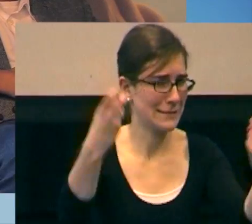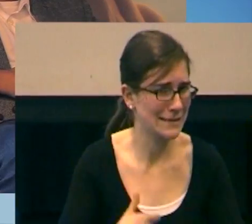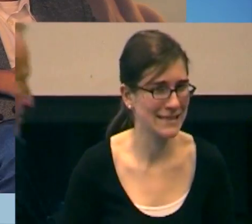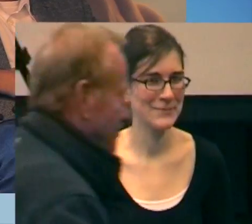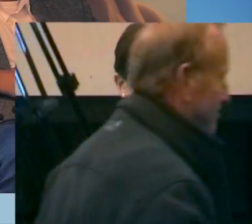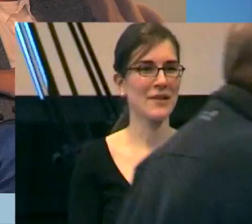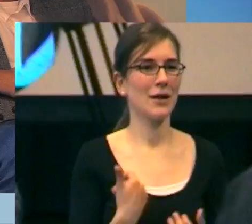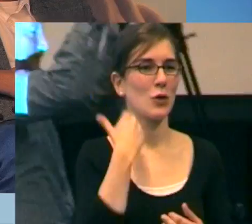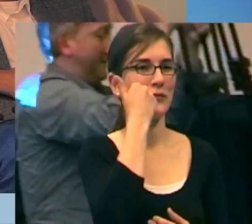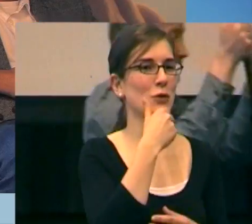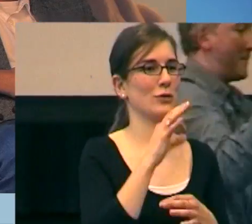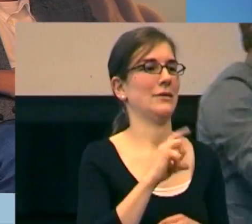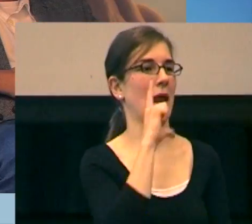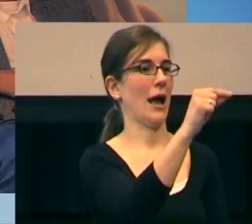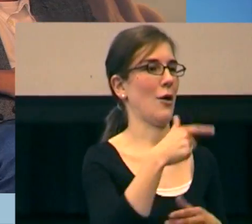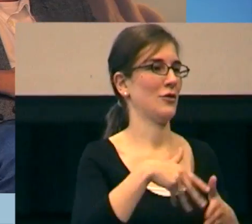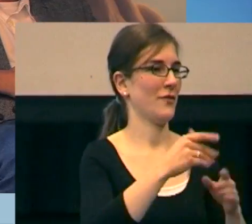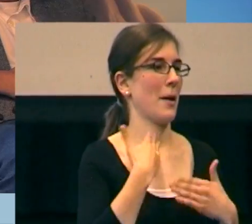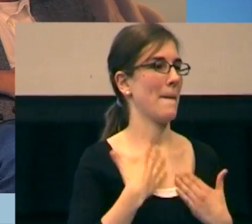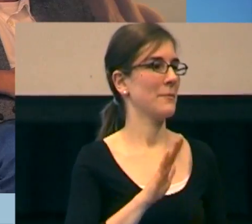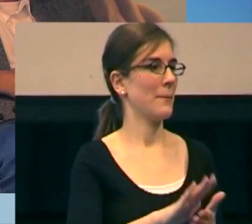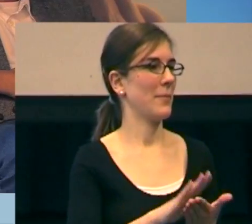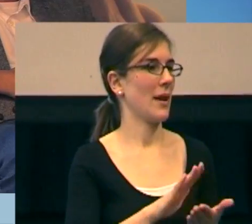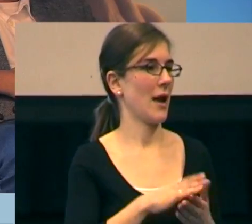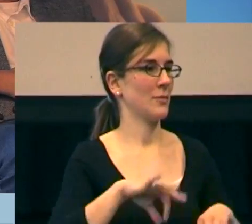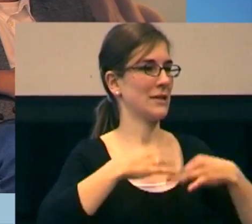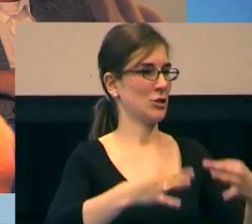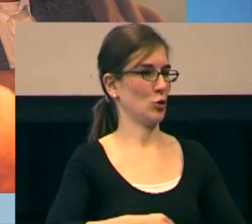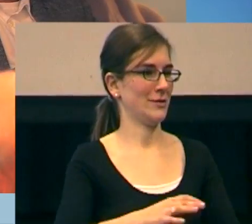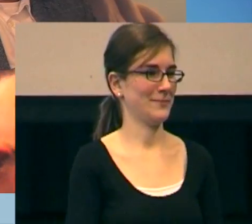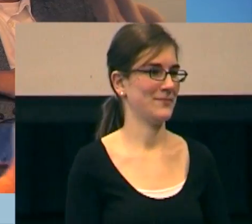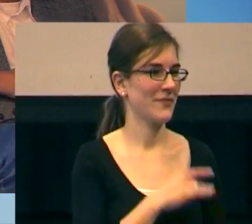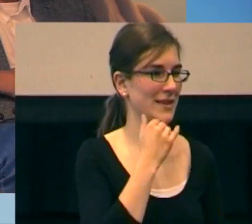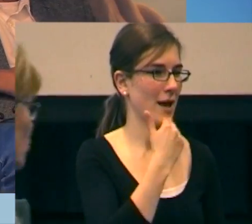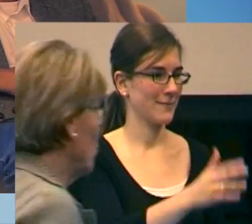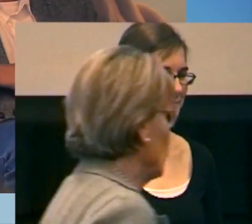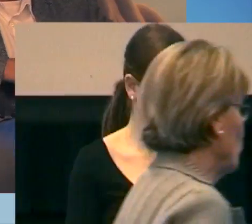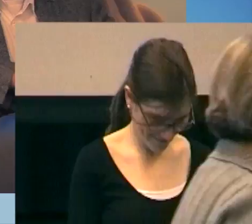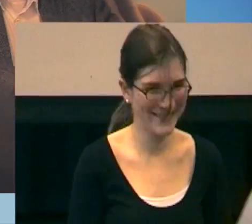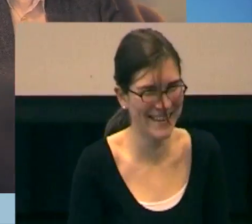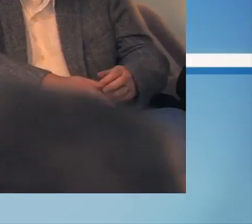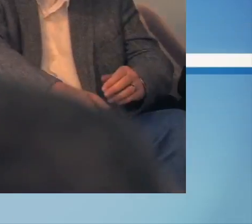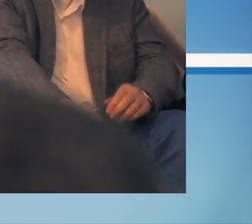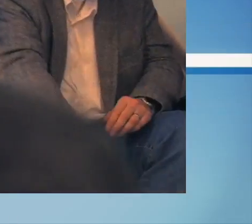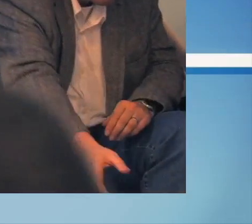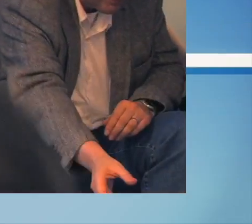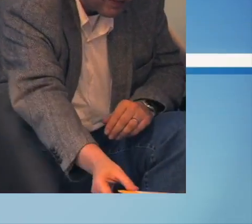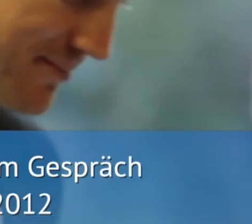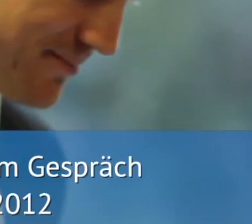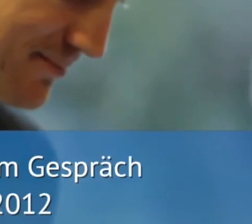Sie gut nach Hause bleiben Sie gesund und kommen Sie auch bald wieder Applaus